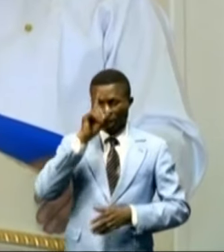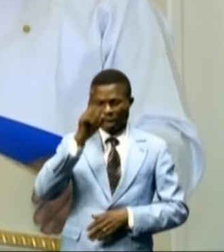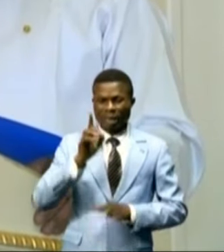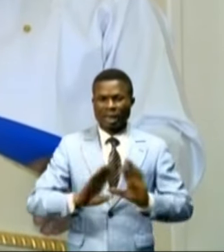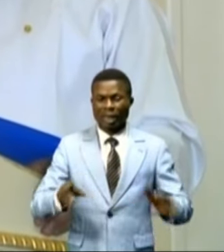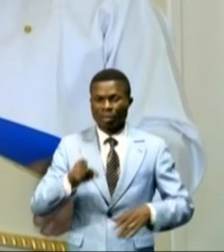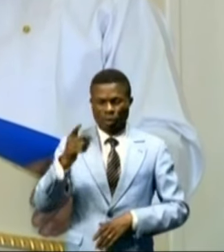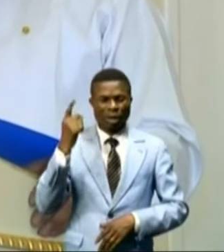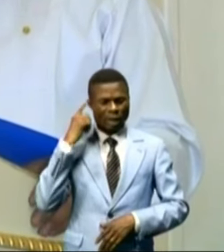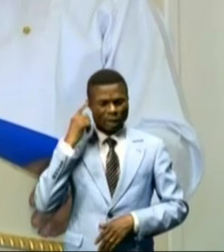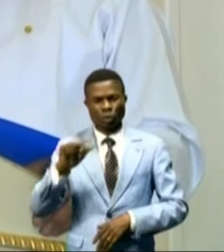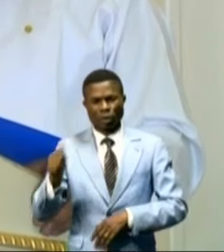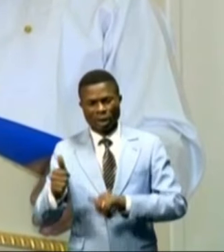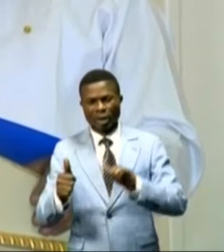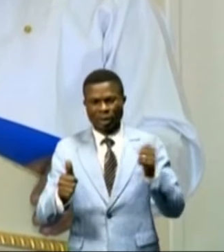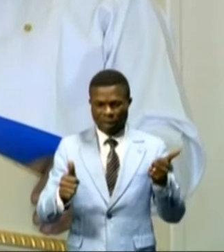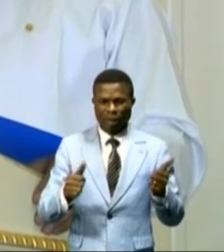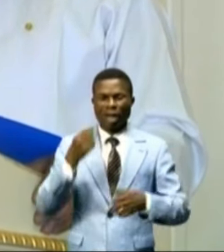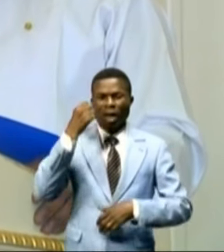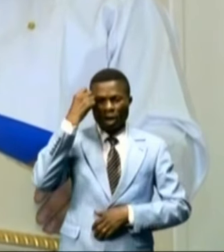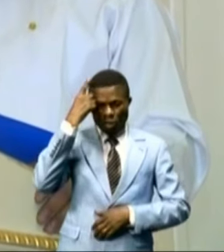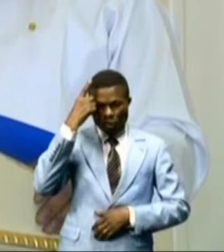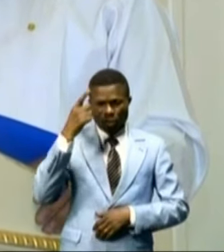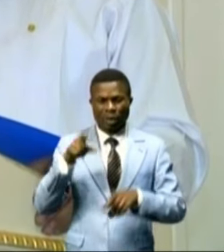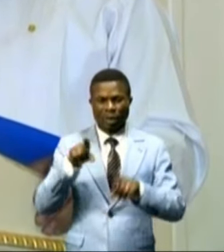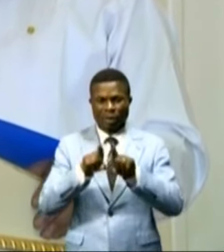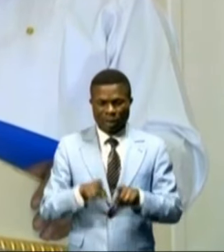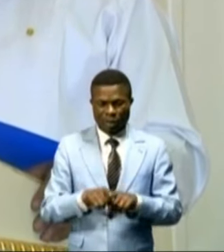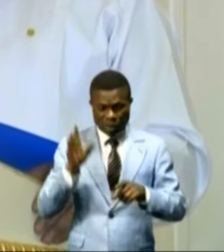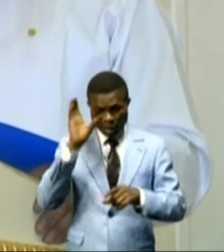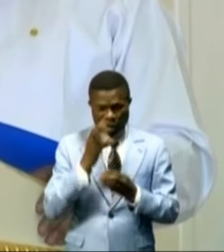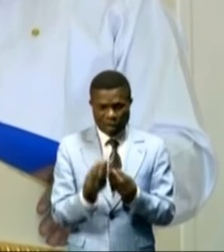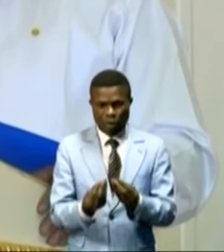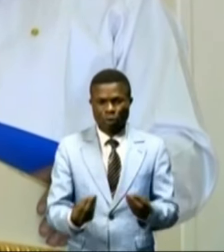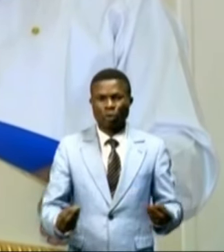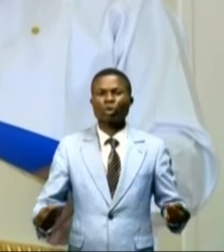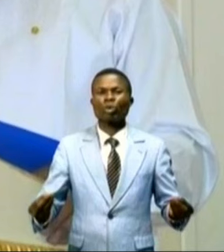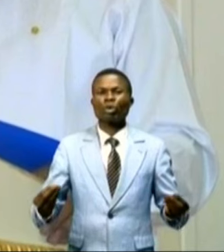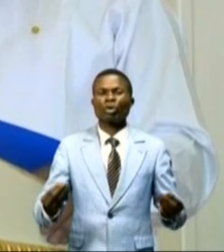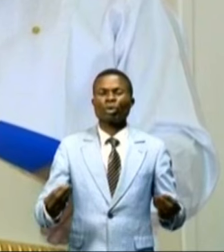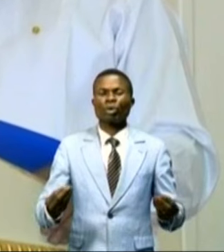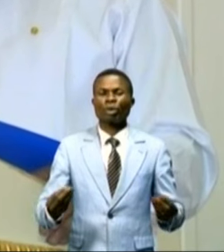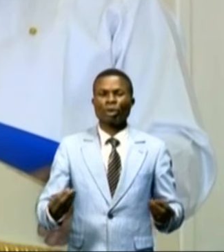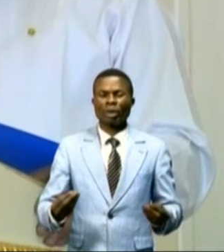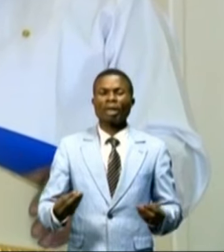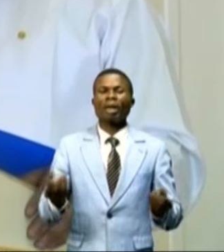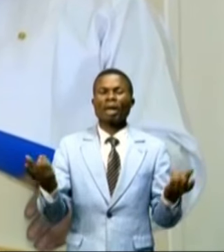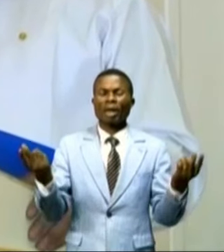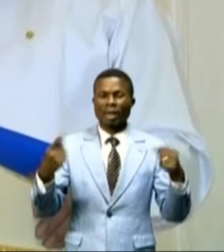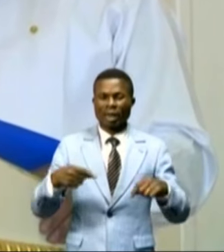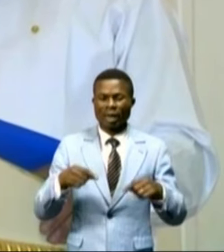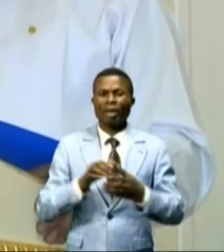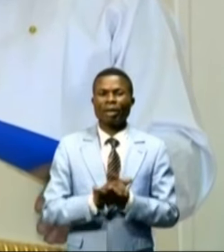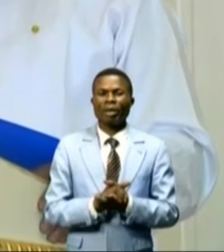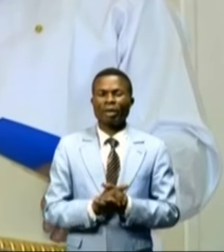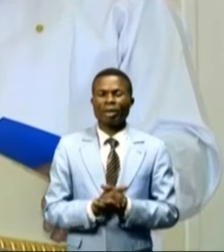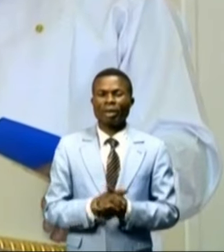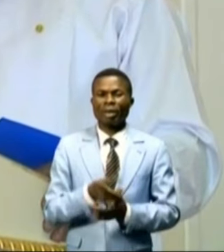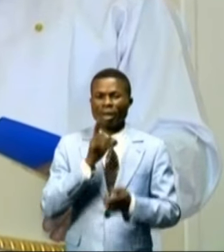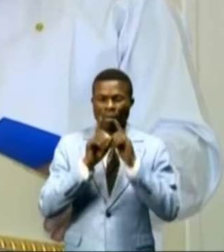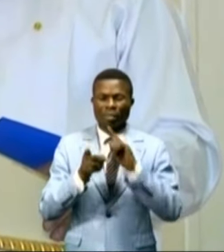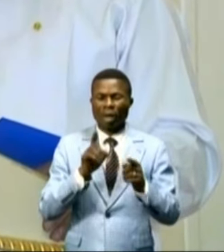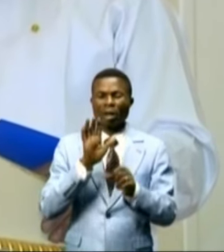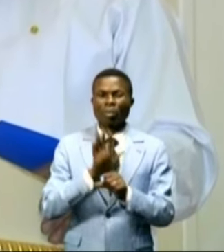écouter, à comprendre et à trouver des solutions là où d'autres voyaient des